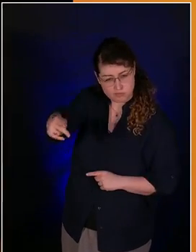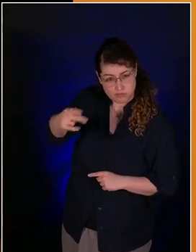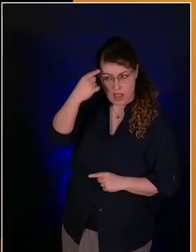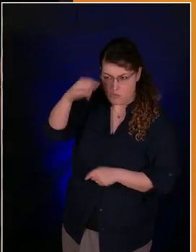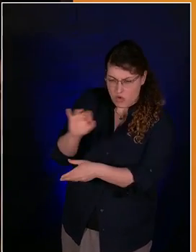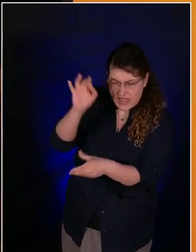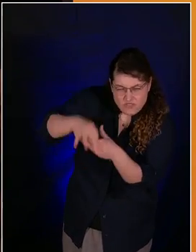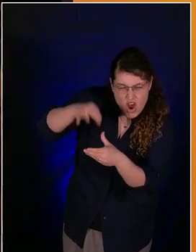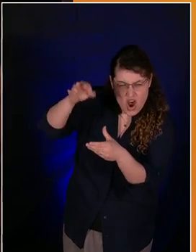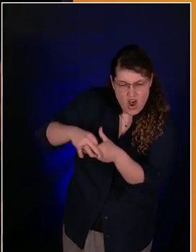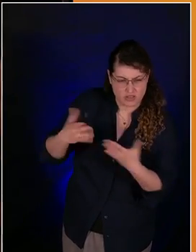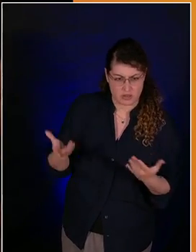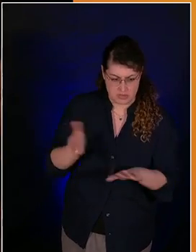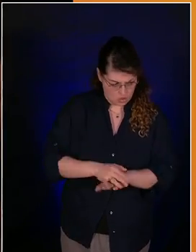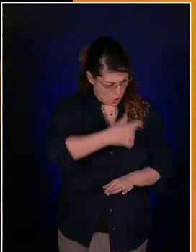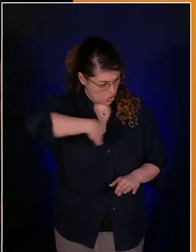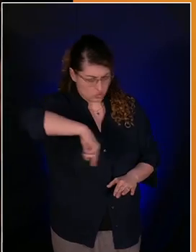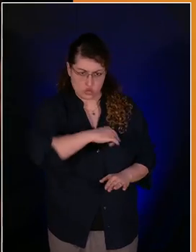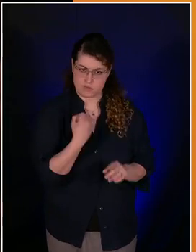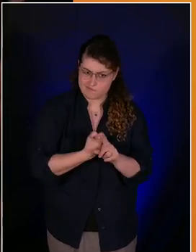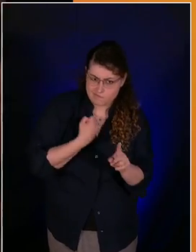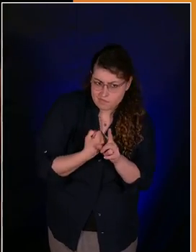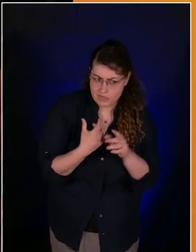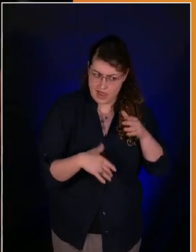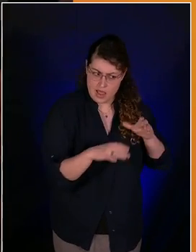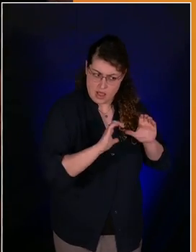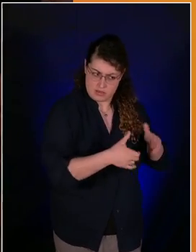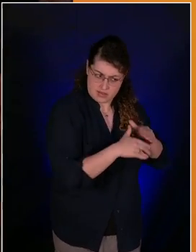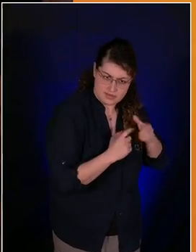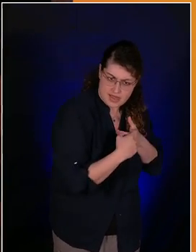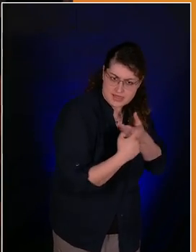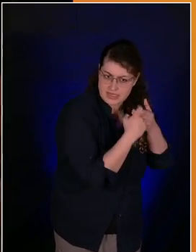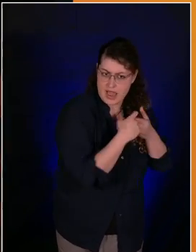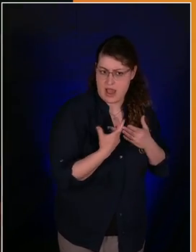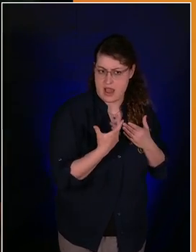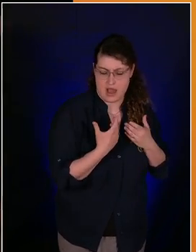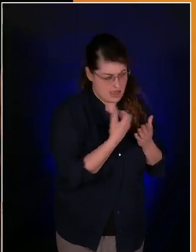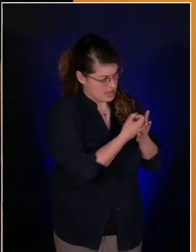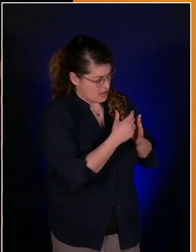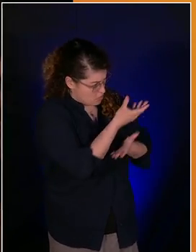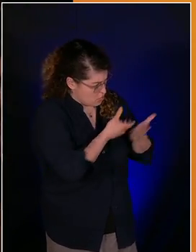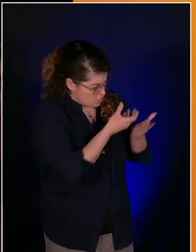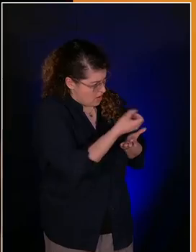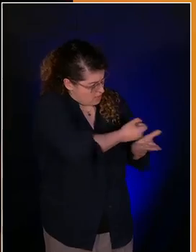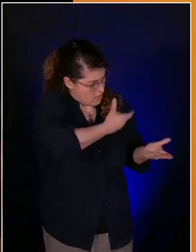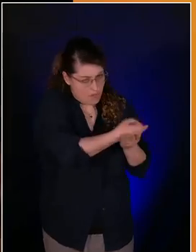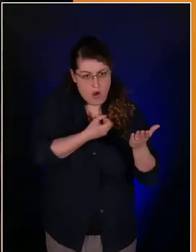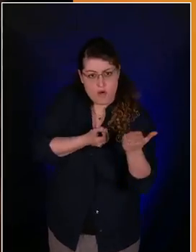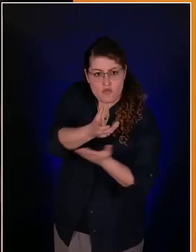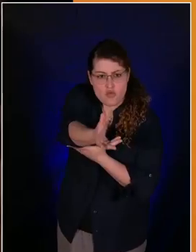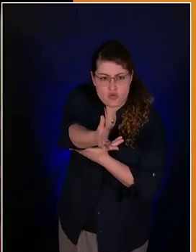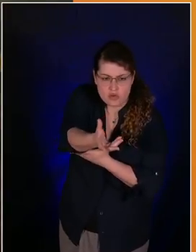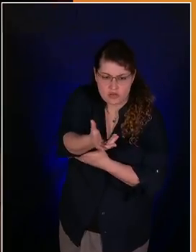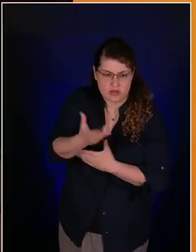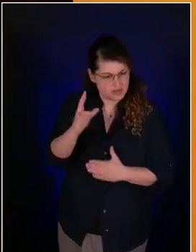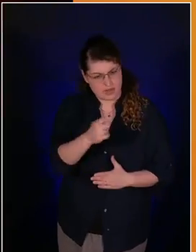votes alors que nous on travaille avec nos bases nos syndicats qu'on remonte tout ce qui à faire remonter c'est pas normal